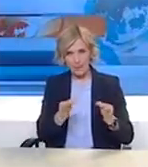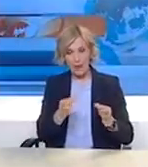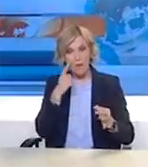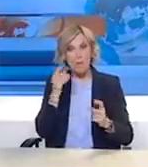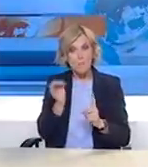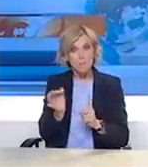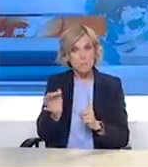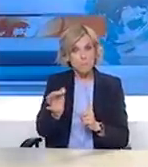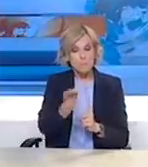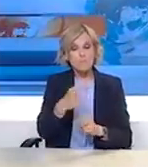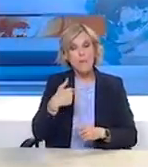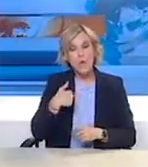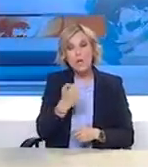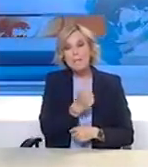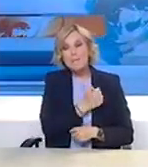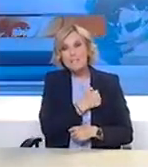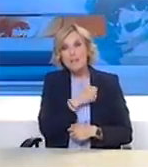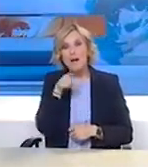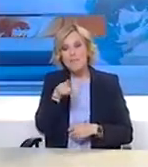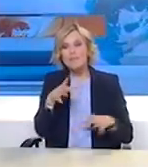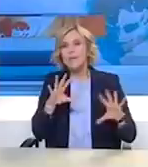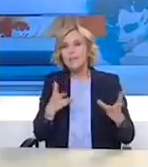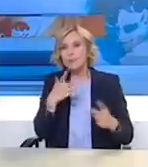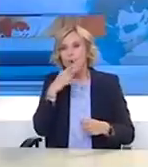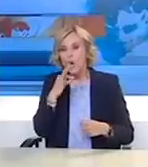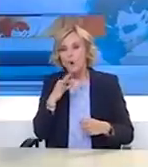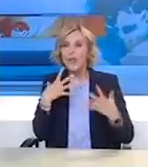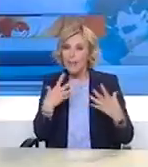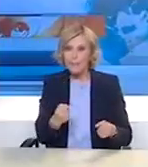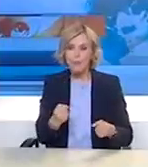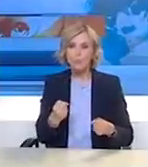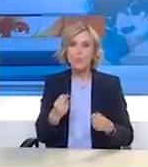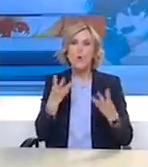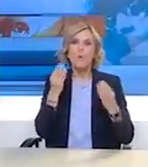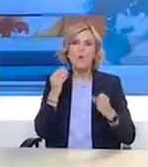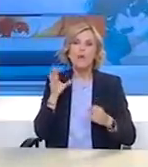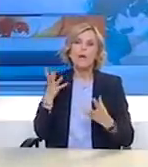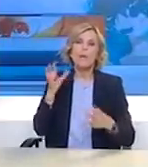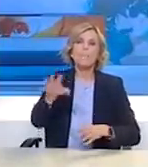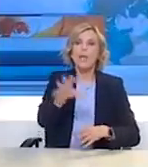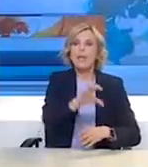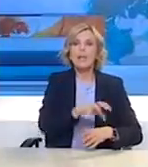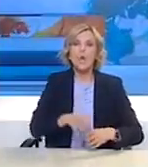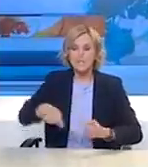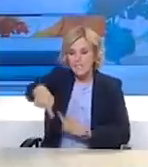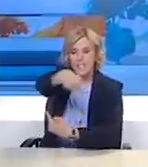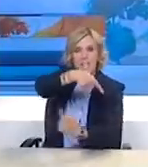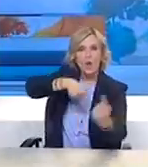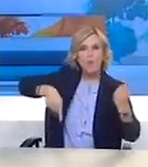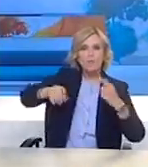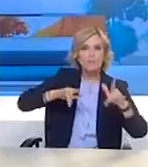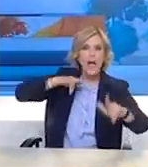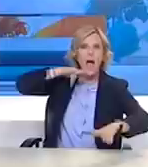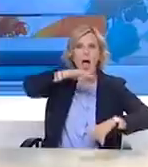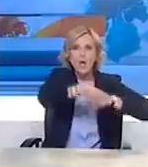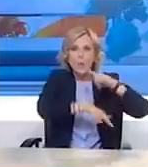χωρίς να έχω όλη την πληροφορία διαθέσιμη, ότι αυτό συμβαίνει και γιατί υπάρχουν και εισαγωγές κρουσμάτων από περιοχές στις οποίες κυκλοφορεί ο ιός και ξέρουμε